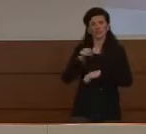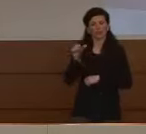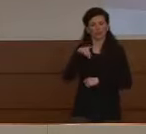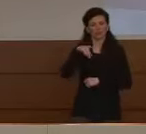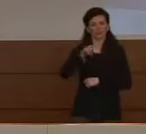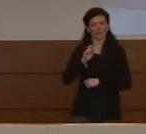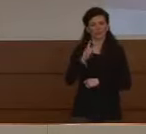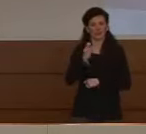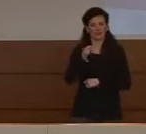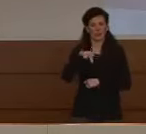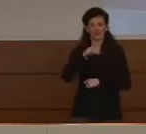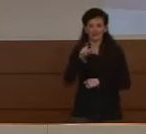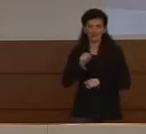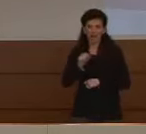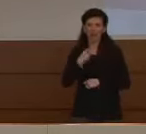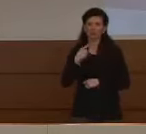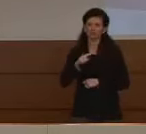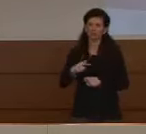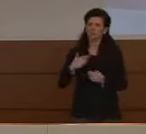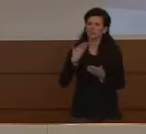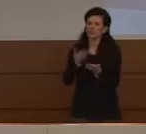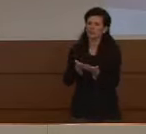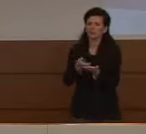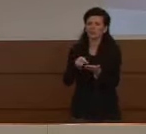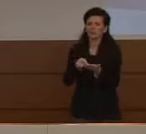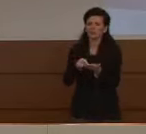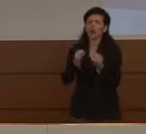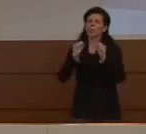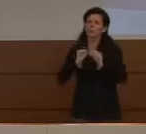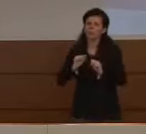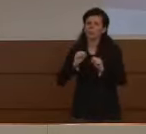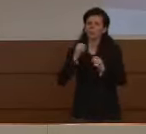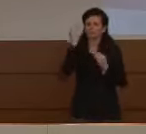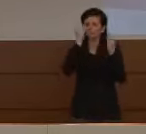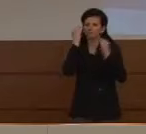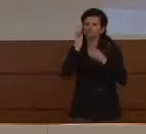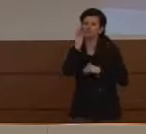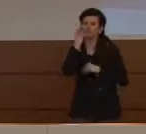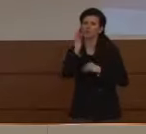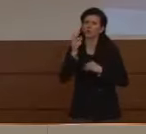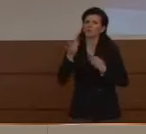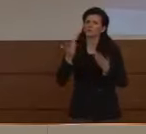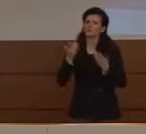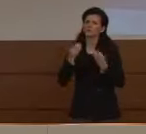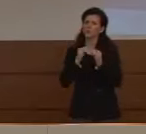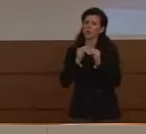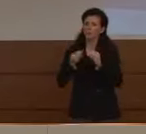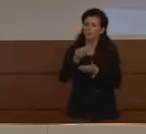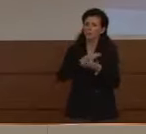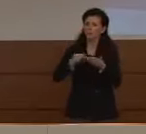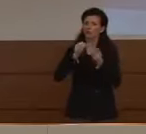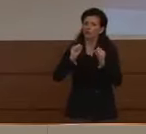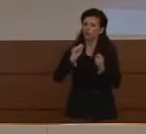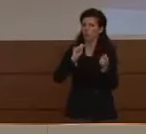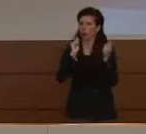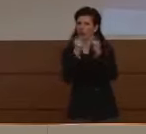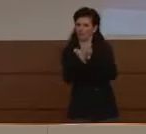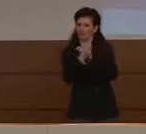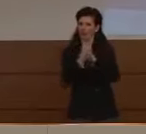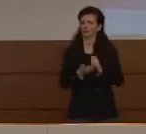salute queste istanze proprio per iniziare una progettualità nel tempo per tener conto di queste istanze